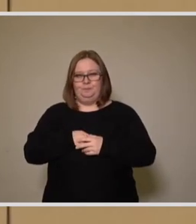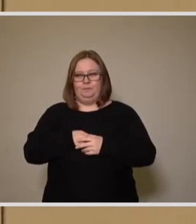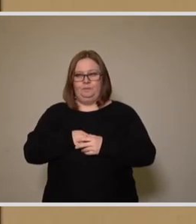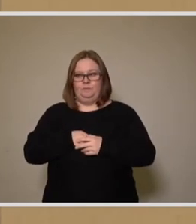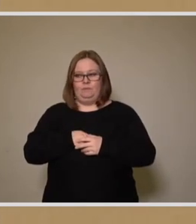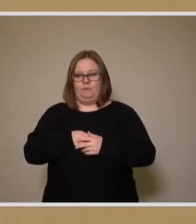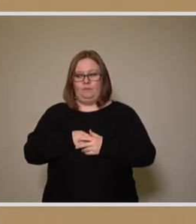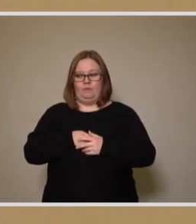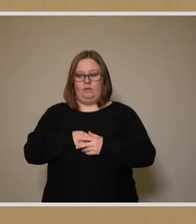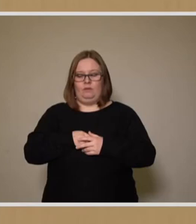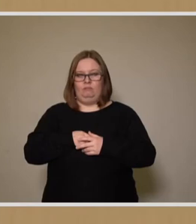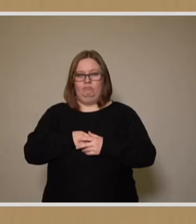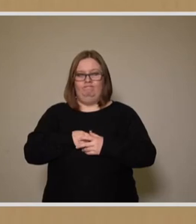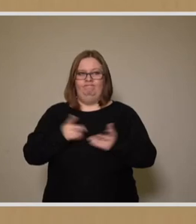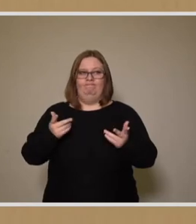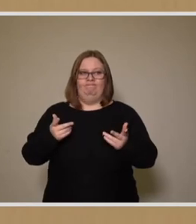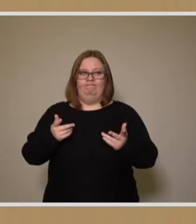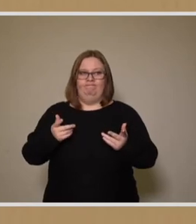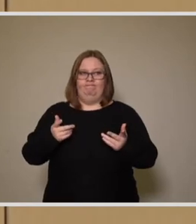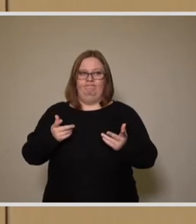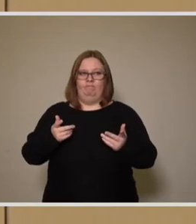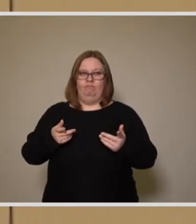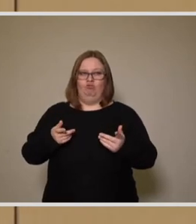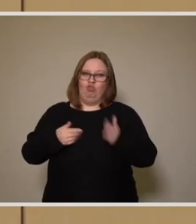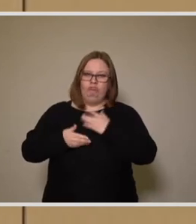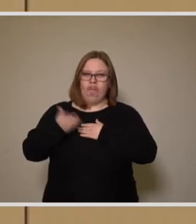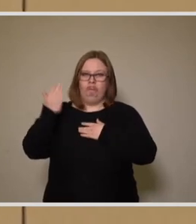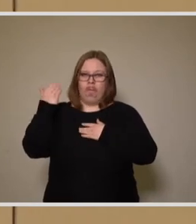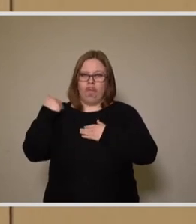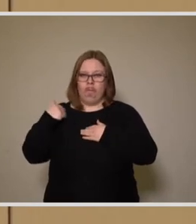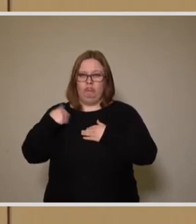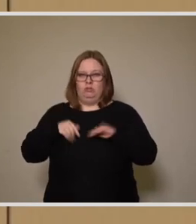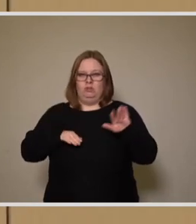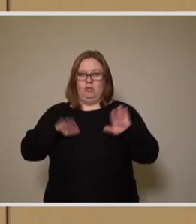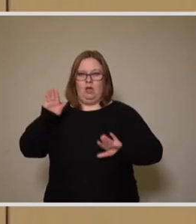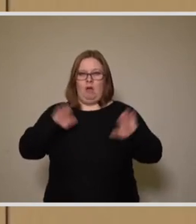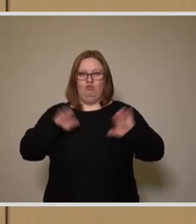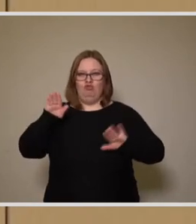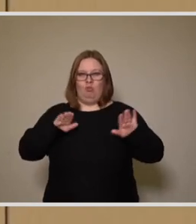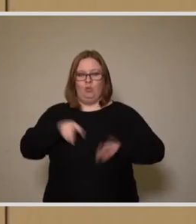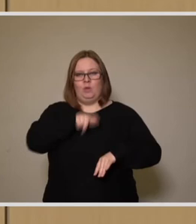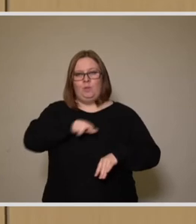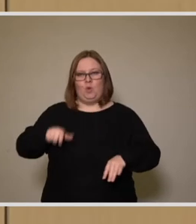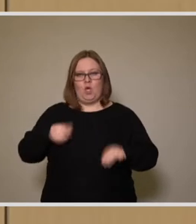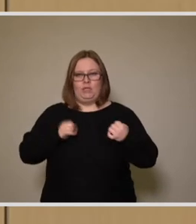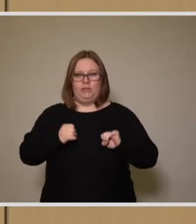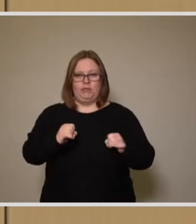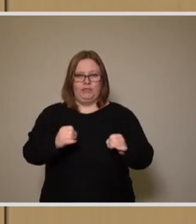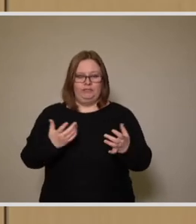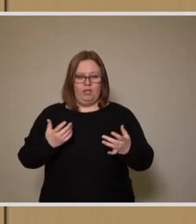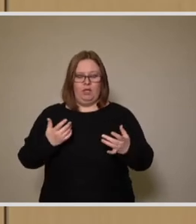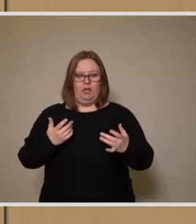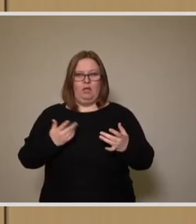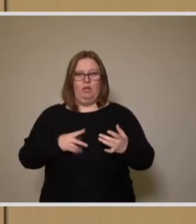als sachdienliche Hinweise. Wir sind bereits seit Längerem in der Abstimmung mit der Bürgerinitiative